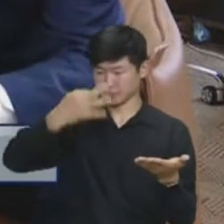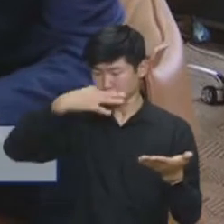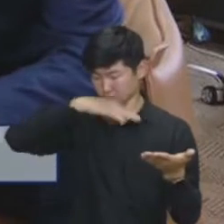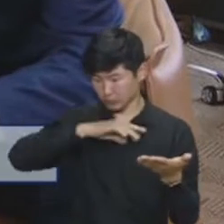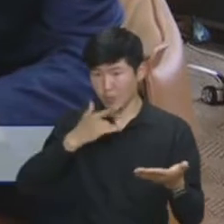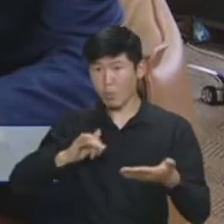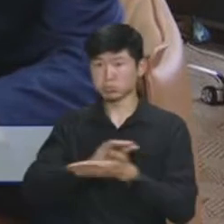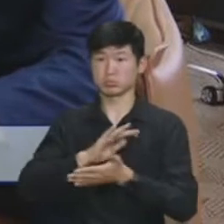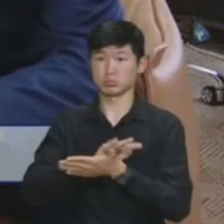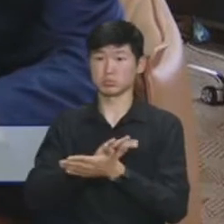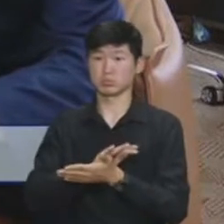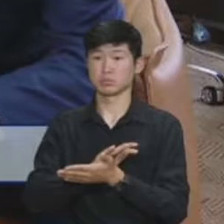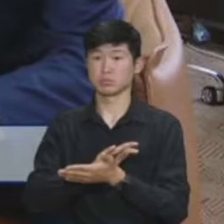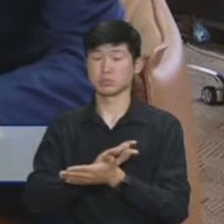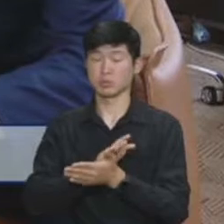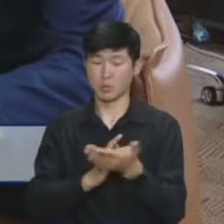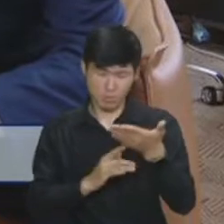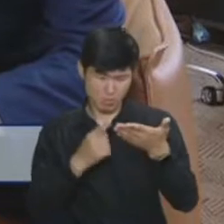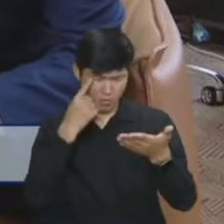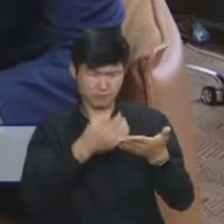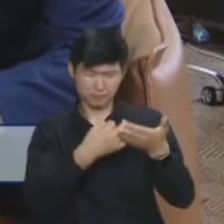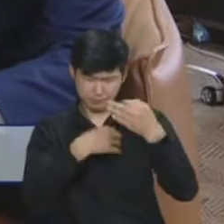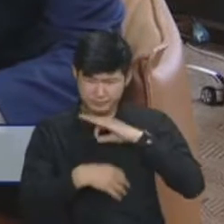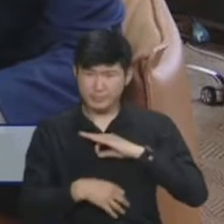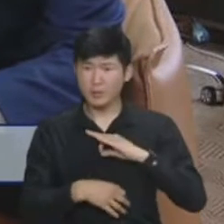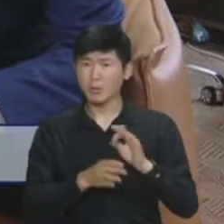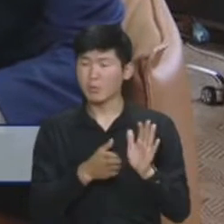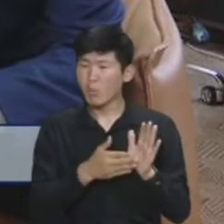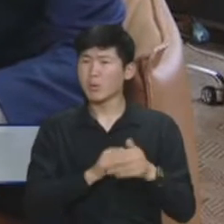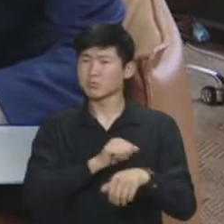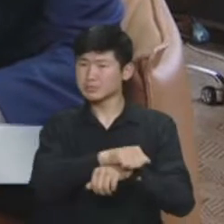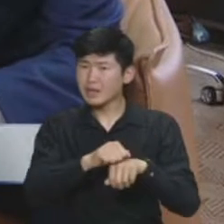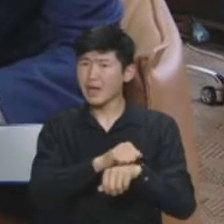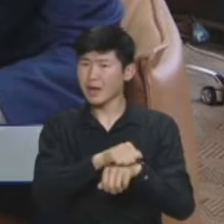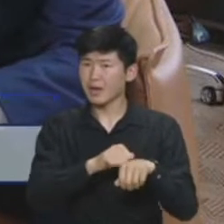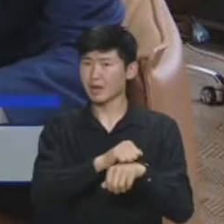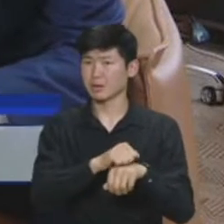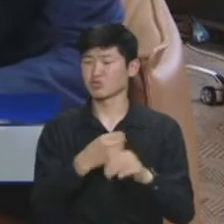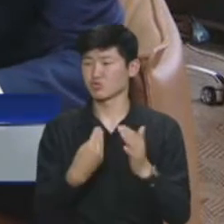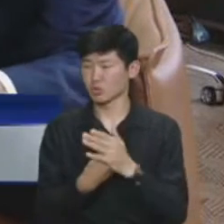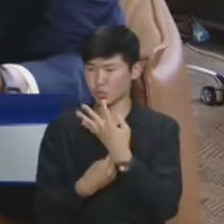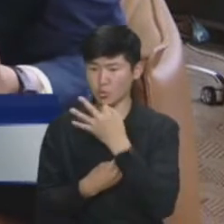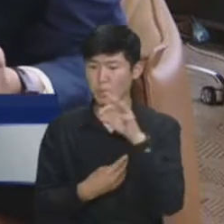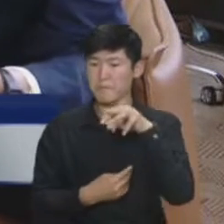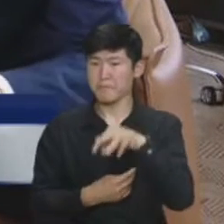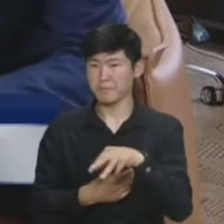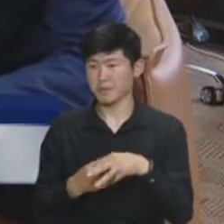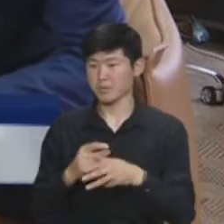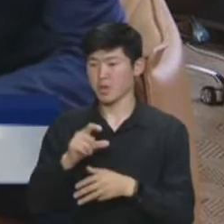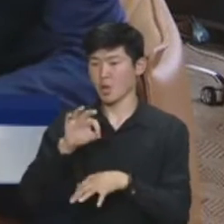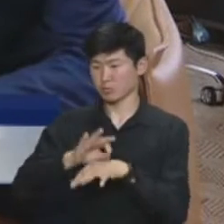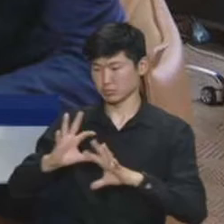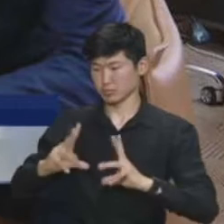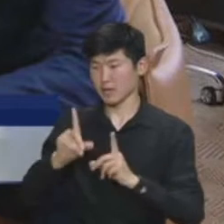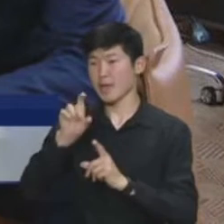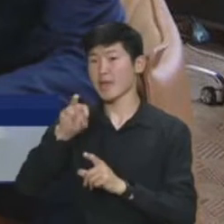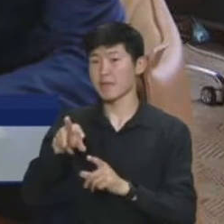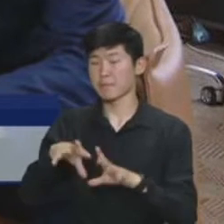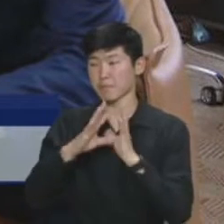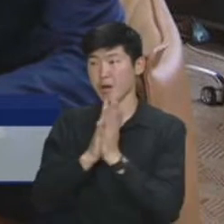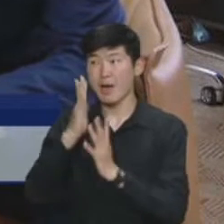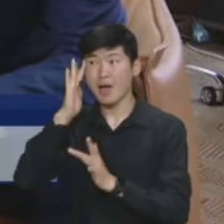бэ. Хурдан идгээд байгаа юм бэ. Яг л одоо Монгол улсаас агдж байгаа одоо юу гэдэг 400 мг та юугний өвчин андах юм